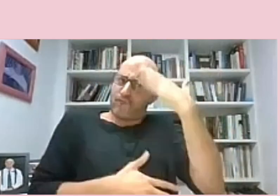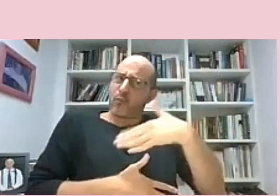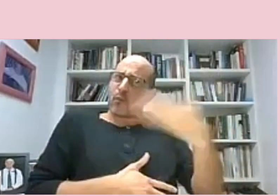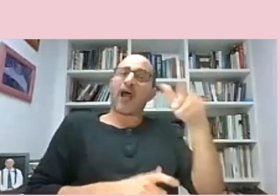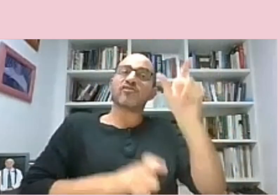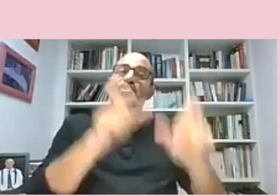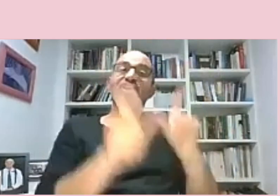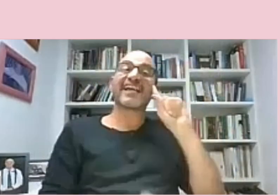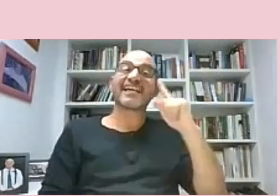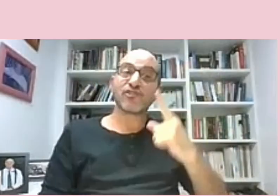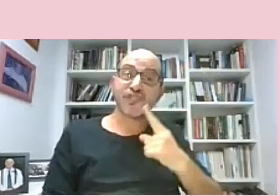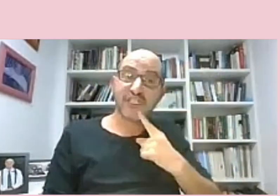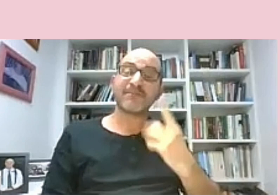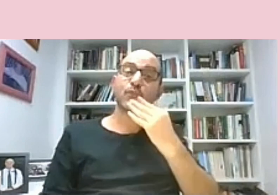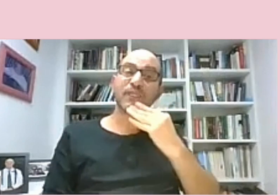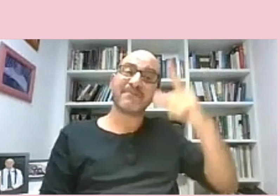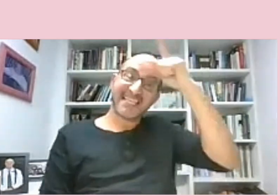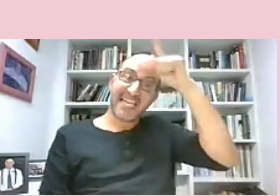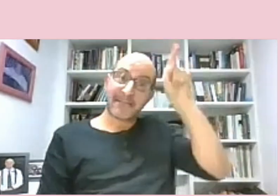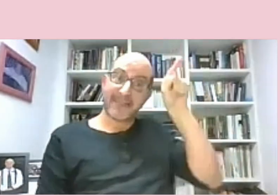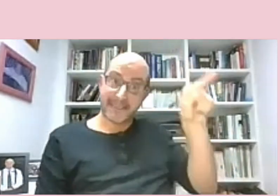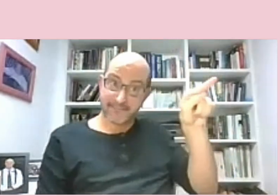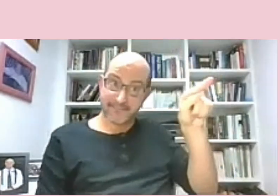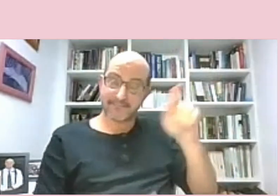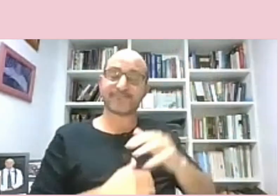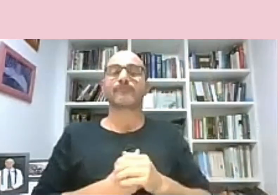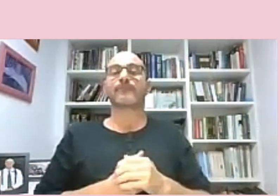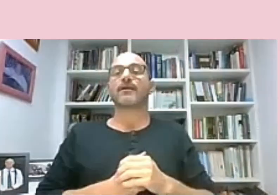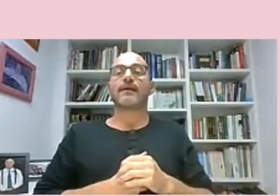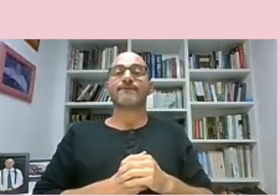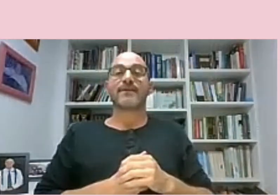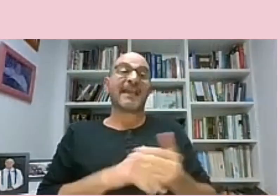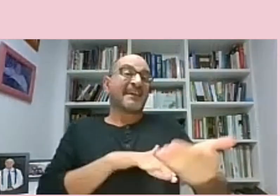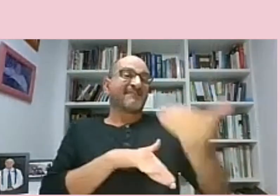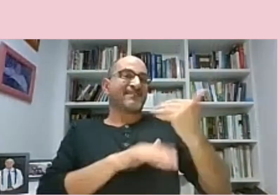ספר מאוד גדול וידוע של אנשים חרשים יהודים גרמנים,